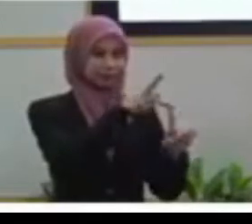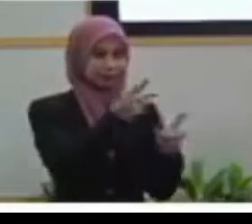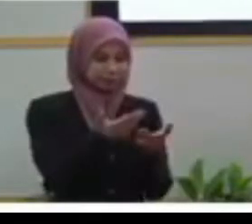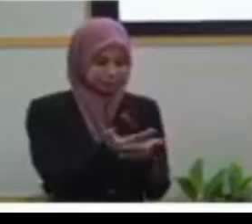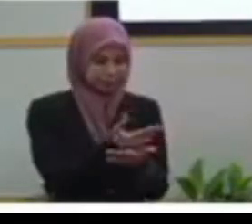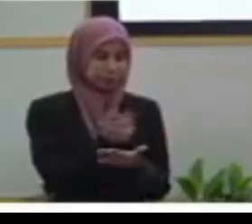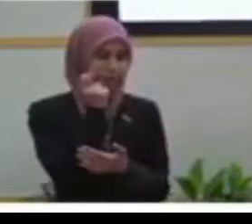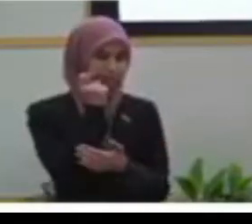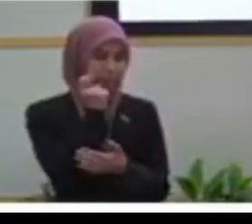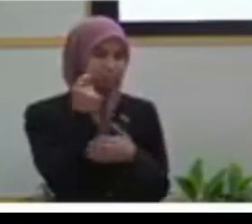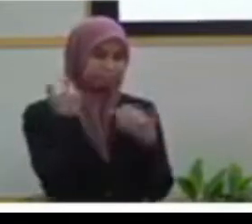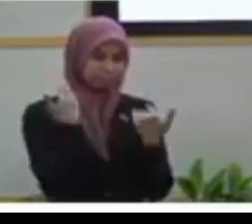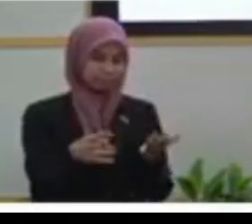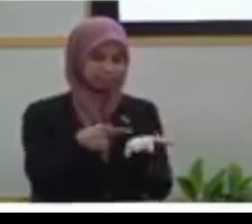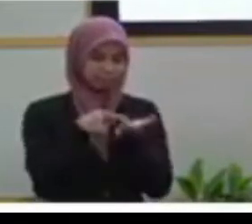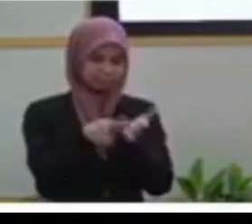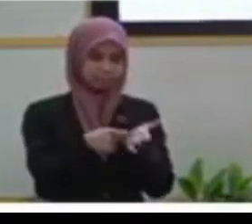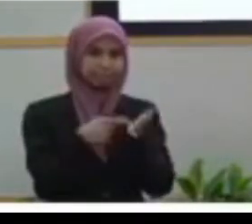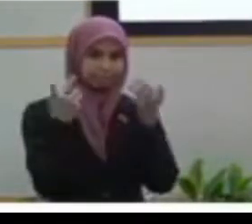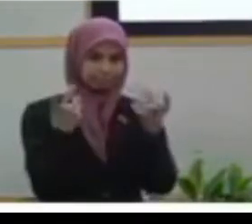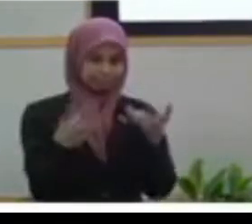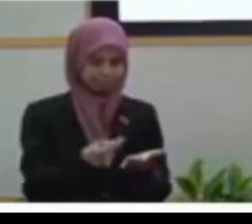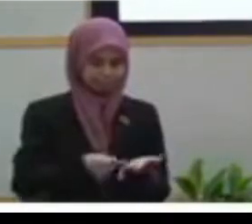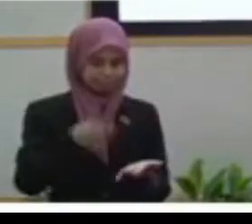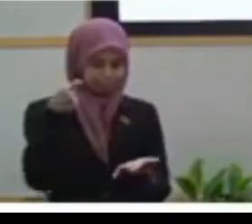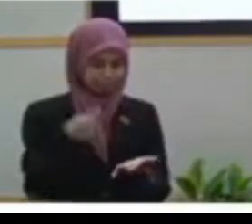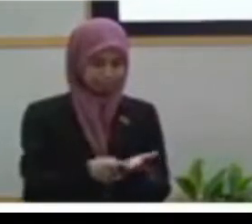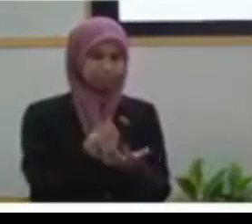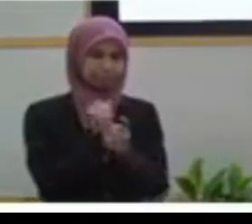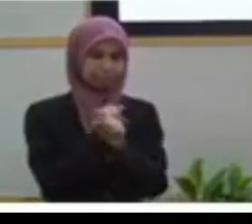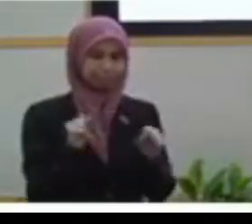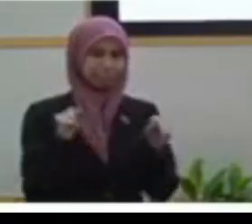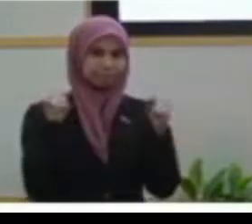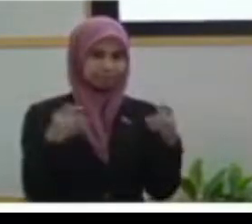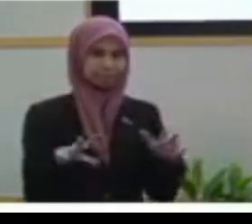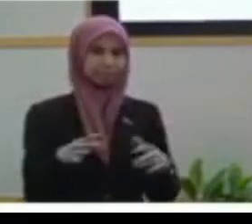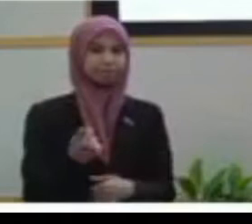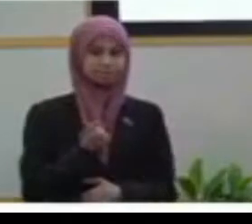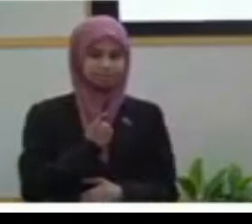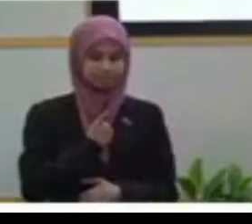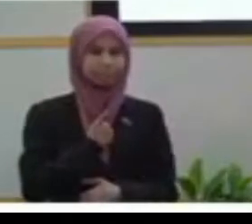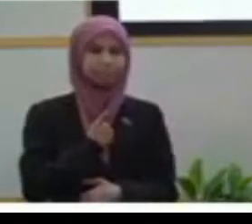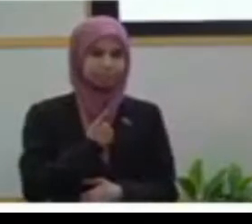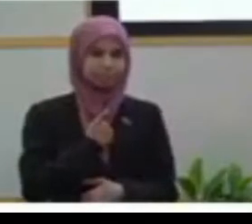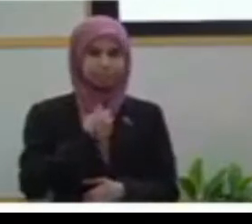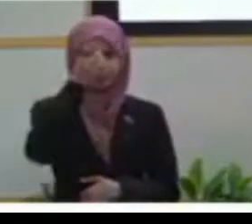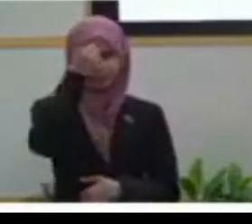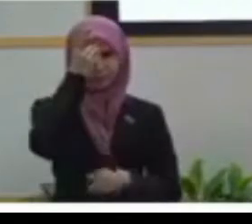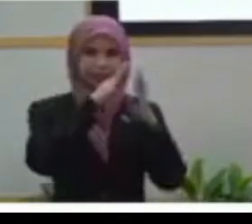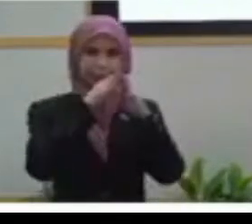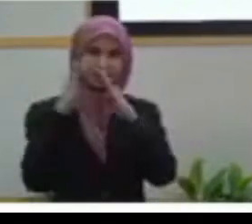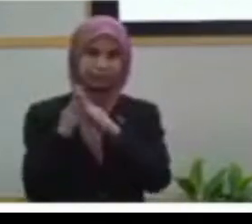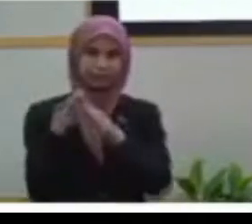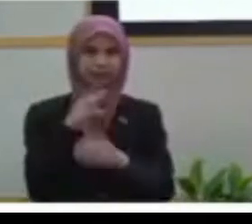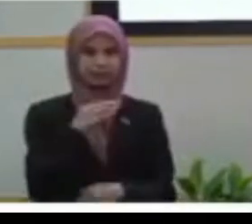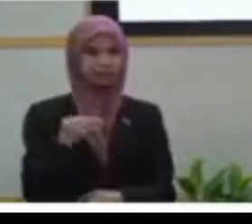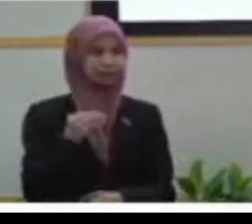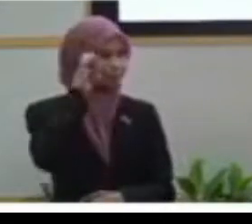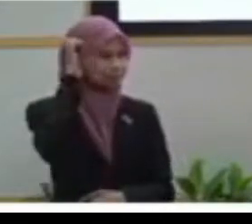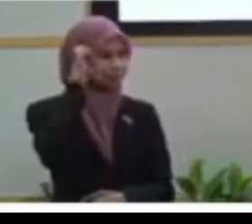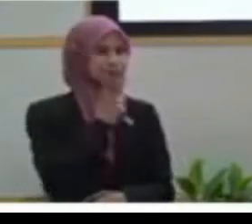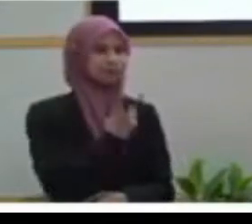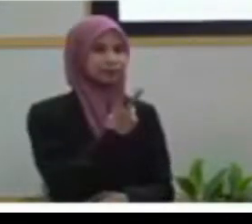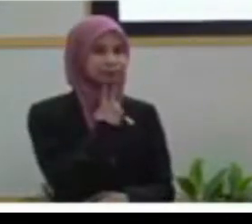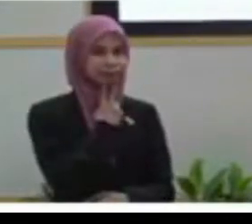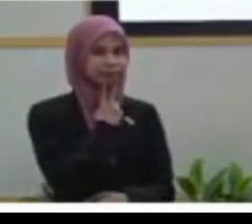sahaja diselesaikan dan telah ditandatangani oleh saya sebagai Datuk Bandar dan juga Encik Siddiq